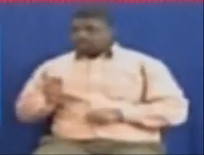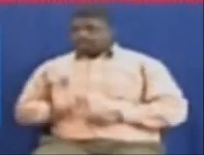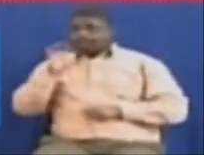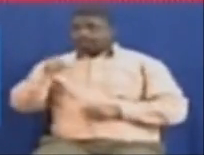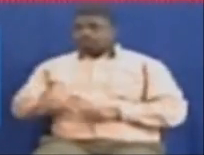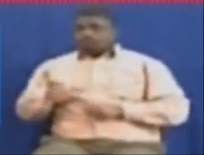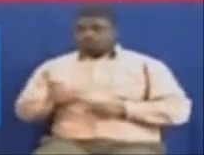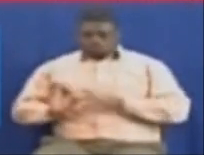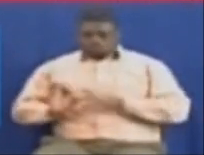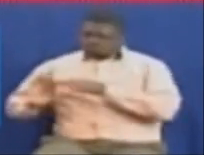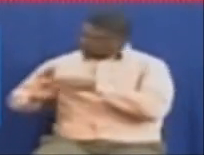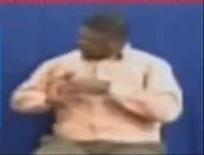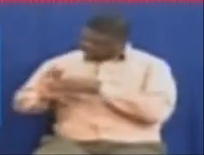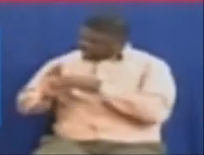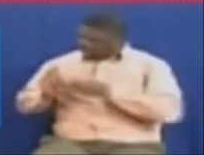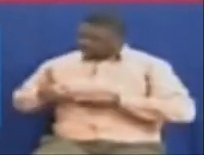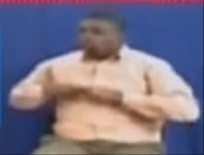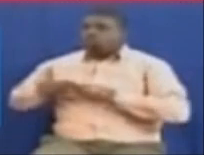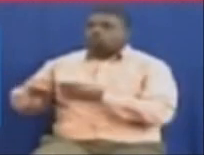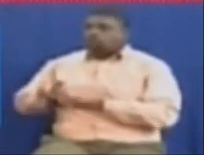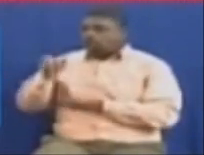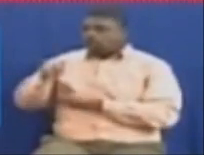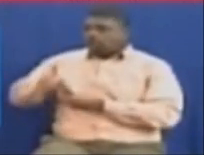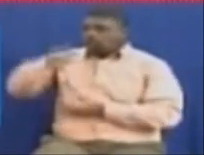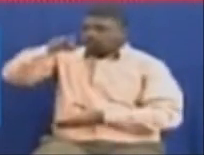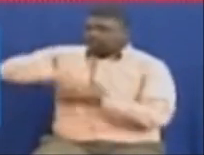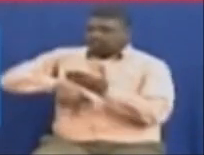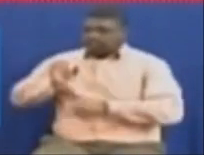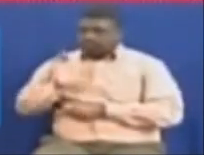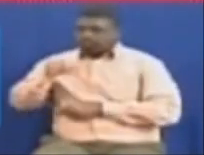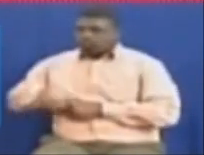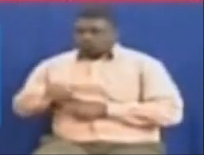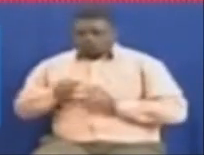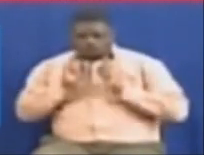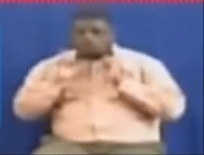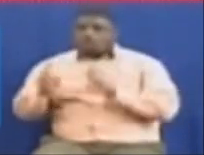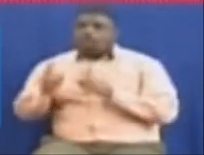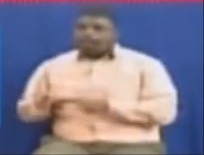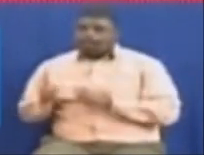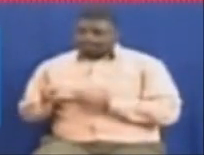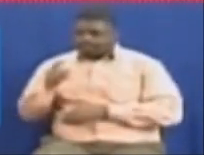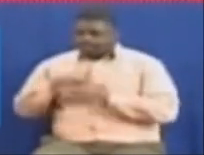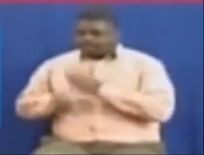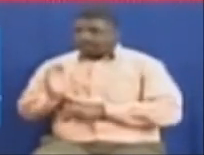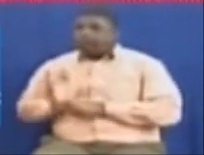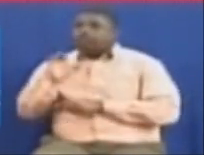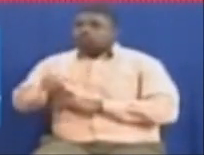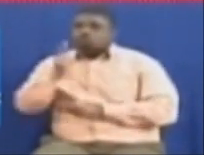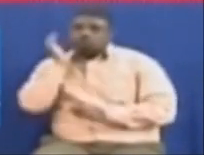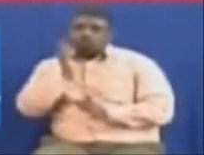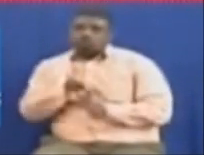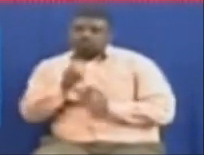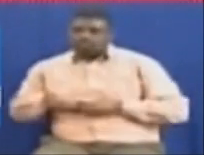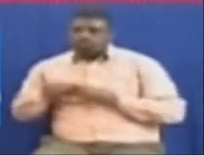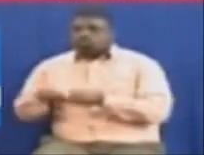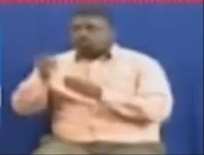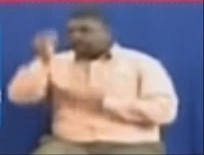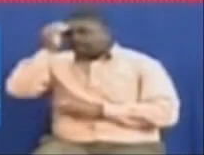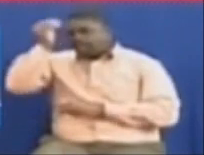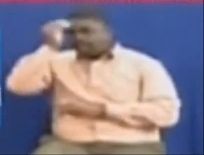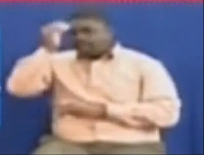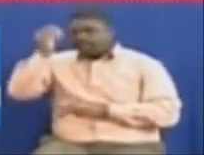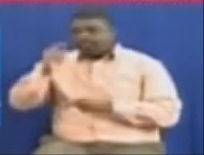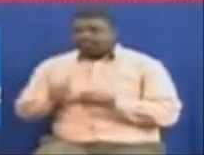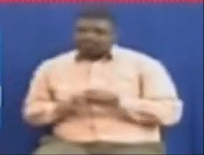na wanachama wa vyama vya ushirika. Wakati tunapitia sasa, tutakapoleta sheria ambayo tunatarajia kuileta katika bunge lako